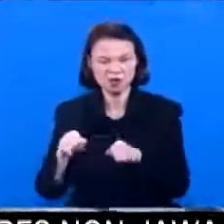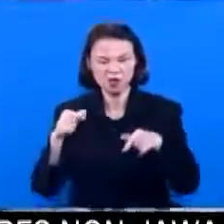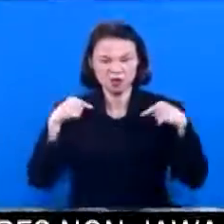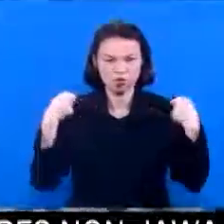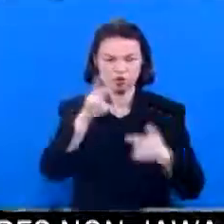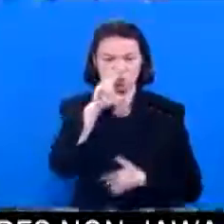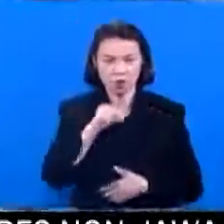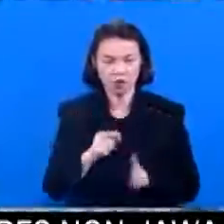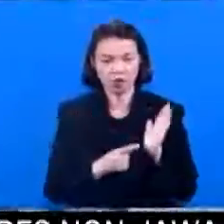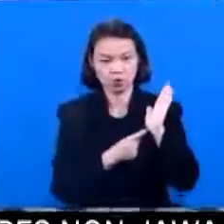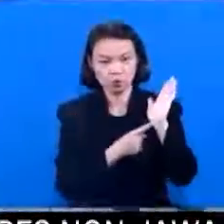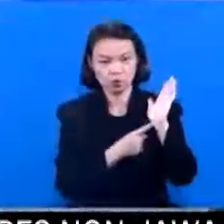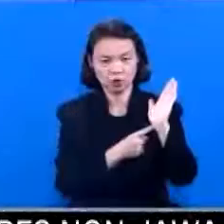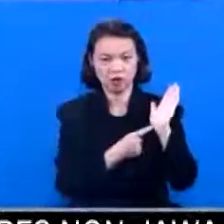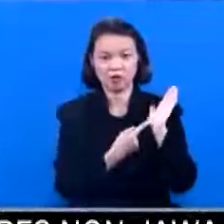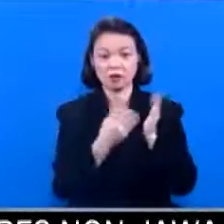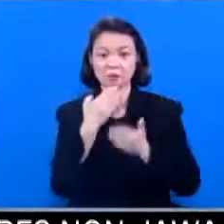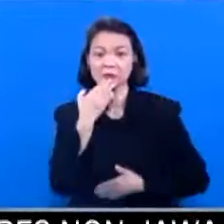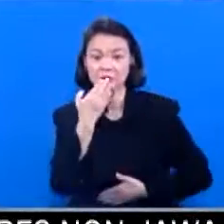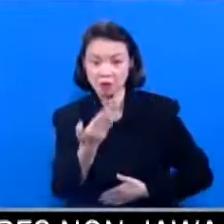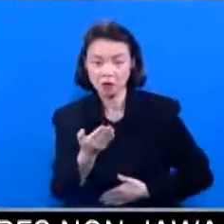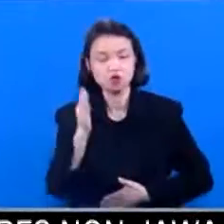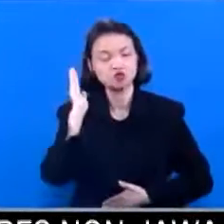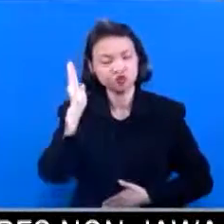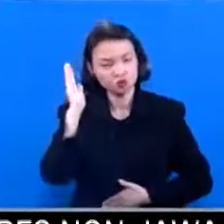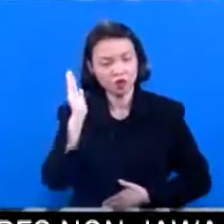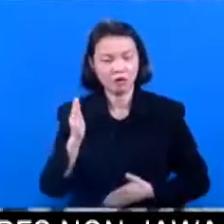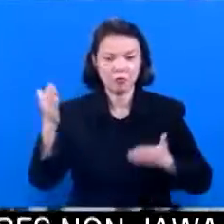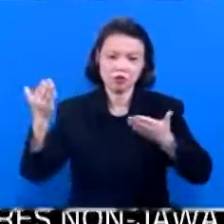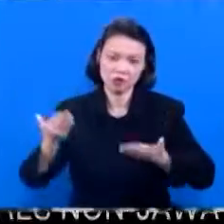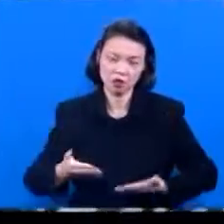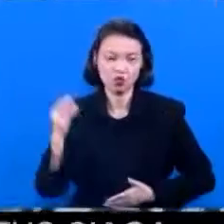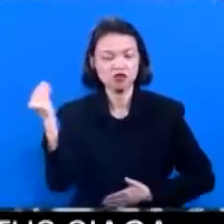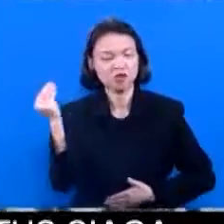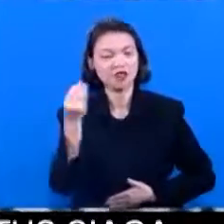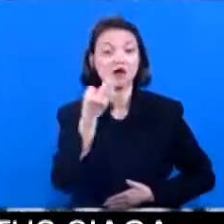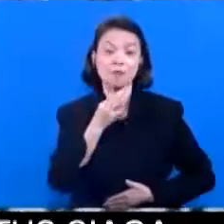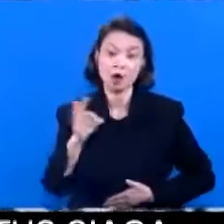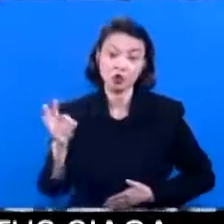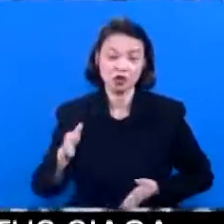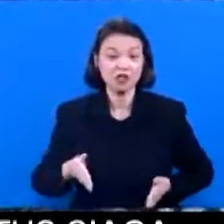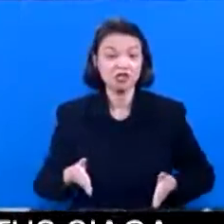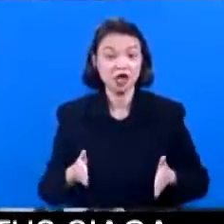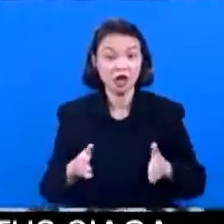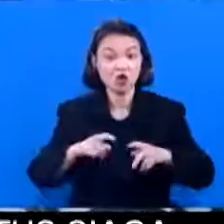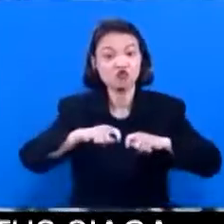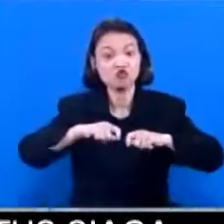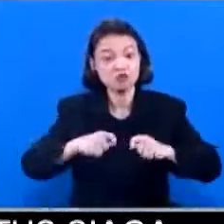memasang spanduk ucapan terima kasih sudah menyediakan wisata baru di jalan